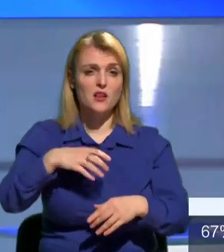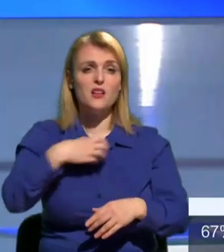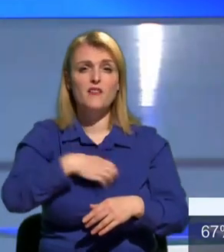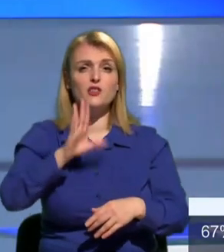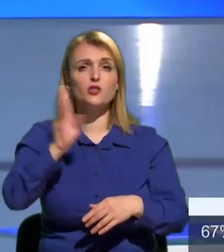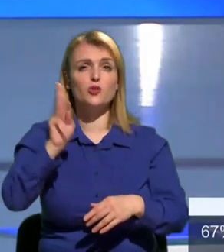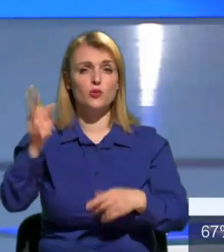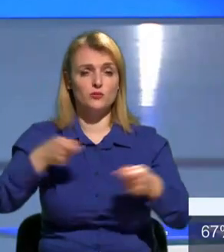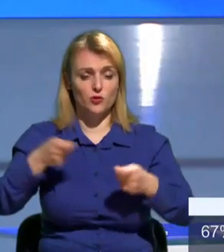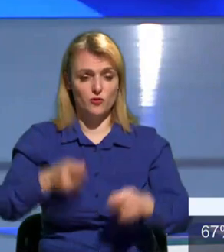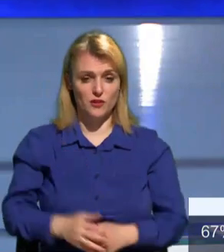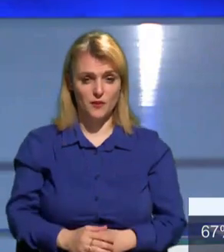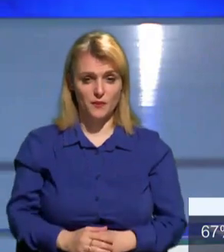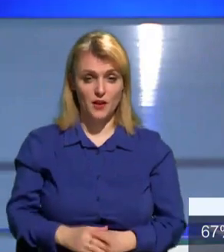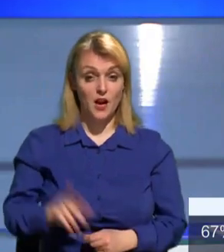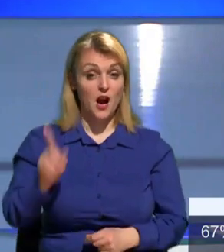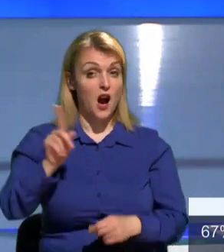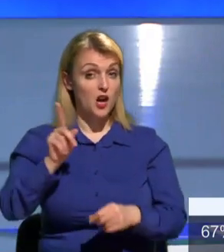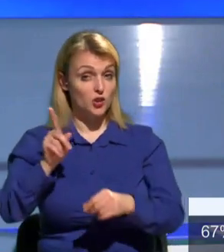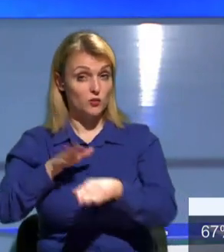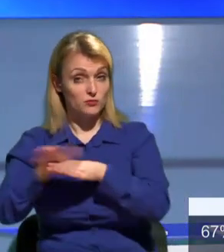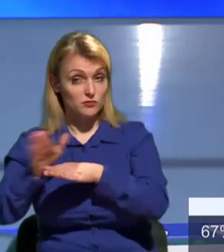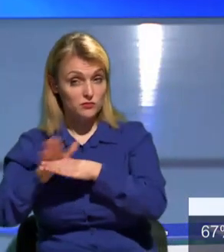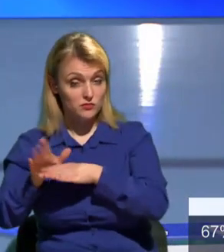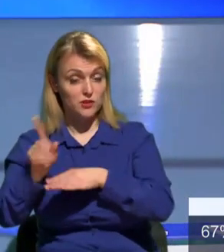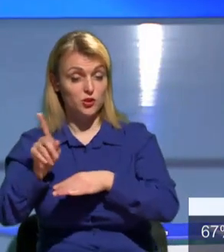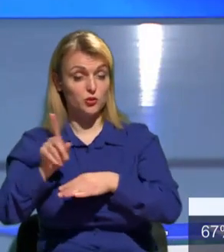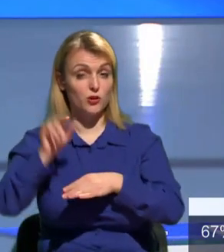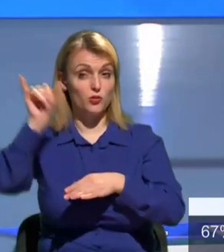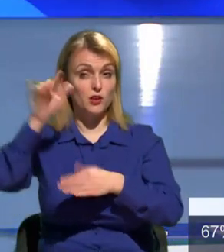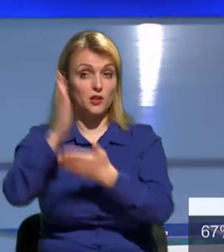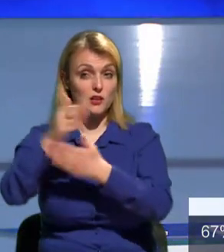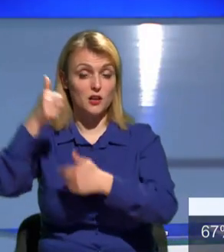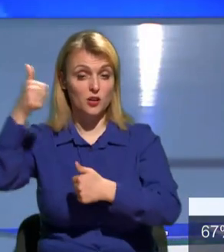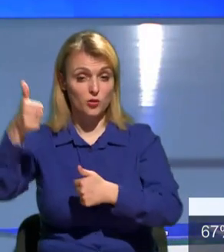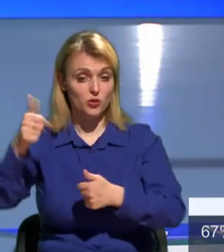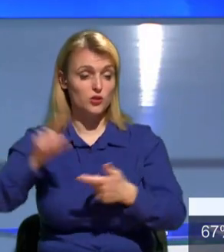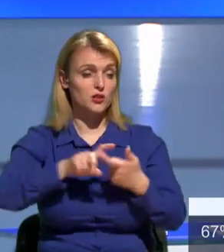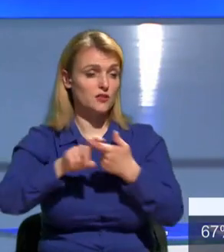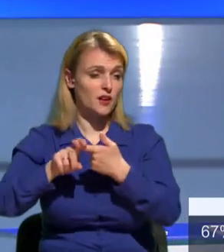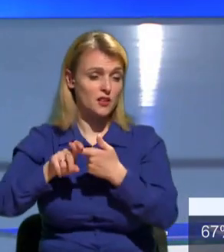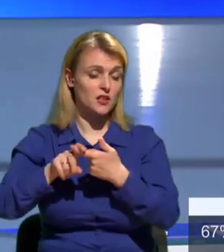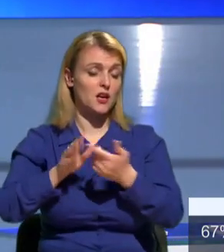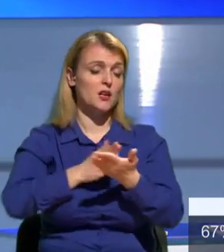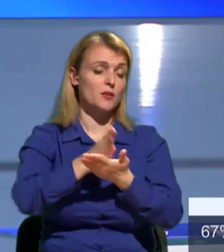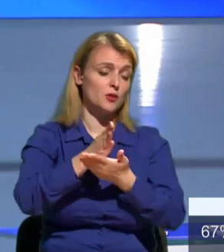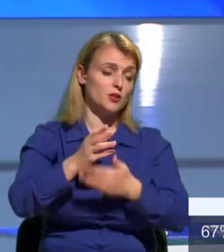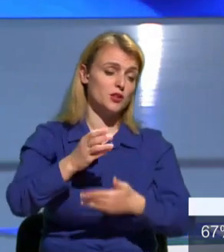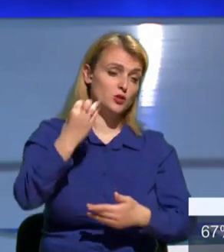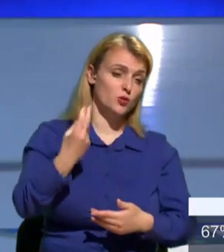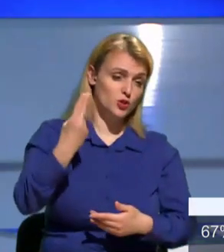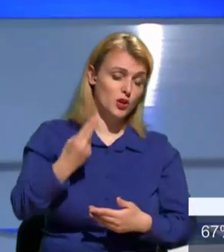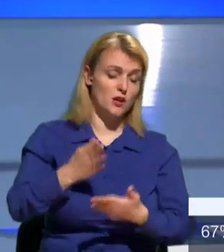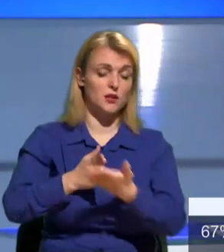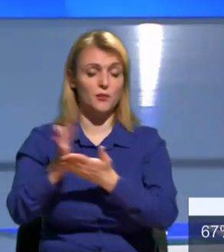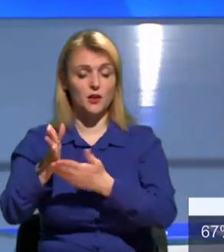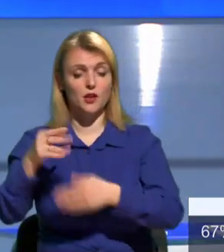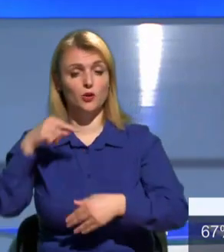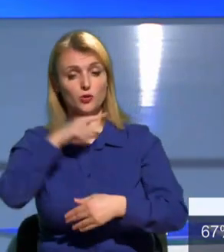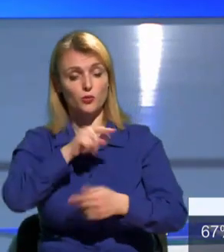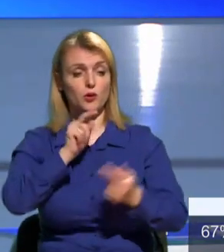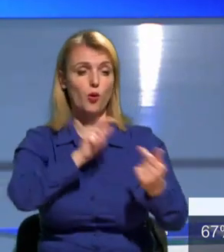implementa unele lucruri care sunt bune în Uniunea Europeană. La capitolul social, la capitolul economic, la capitolul justiției, combaterea